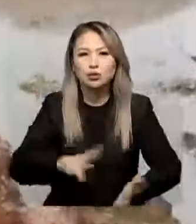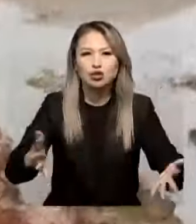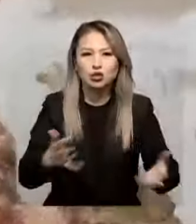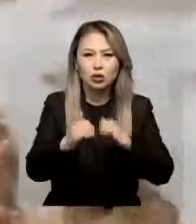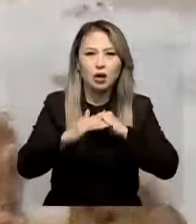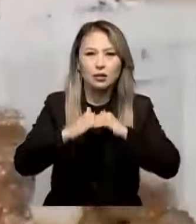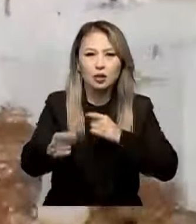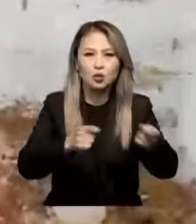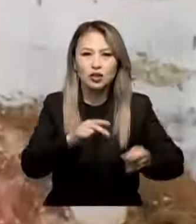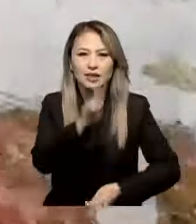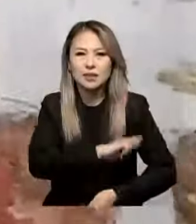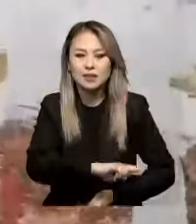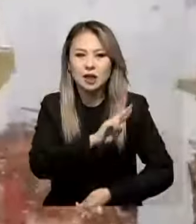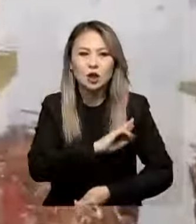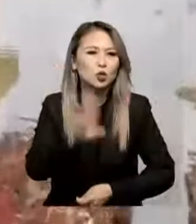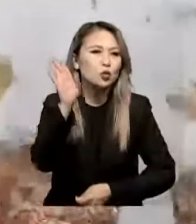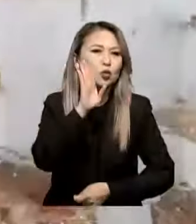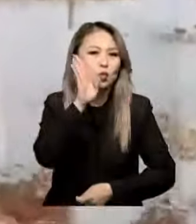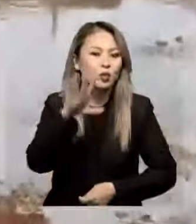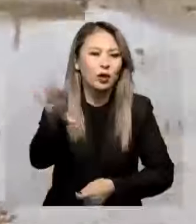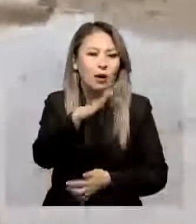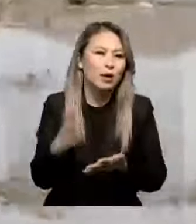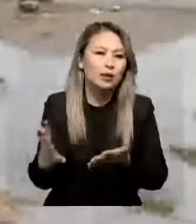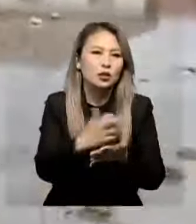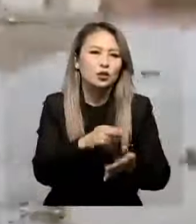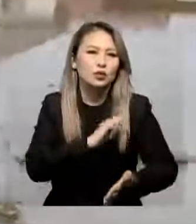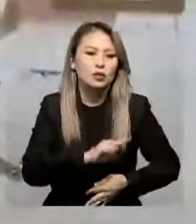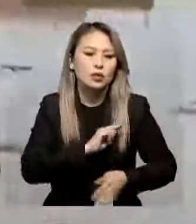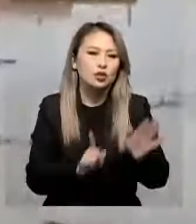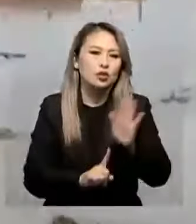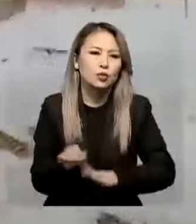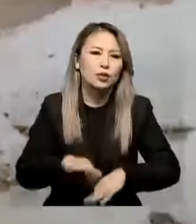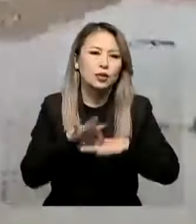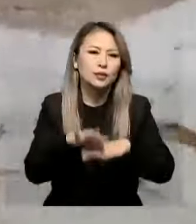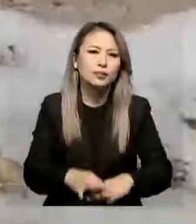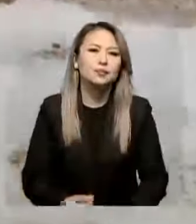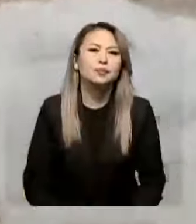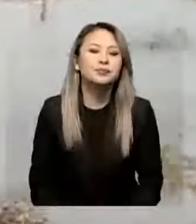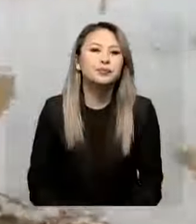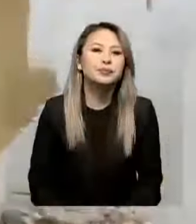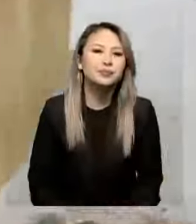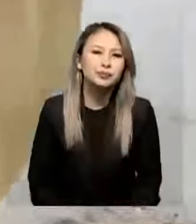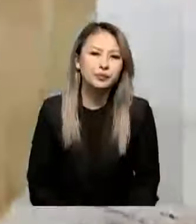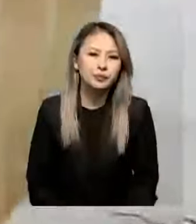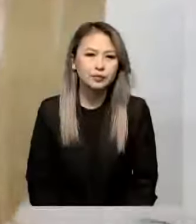құтқарушылар мен жергілікті атқарушы органдардың қызметкерлері су айдау жұмыстарына жұмылдырылған.